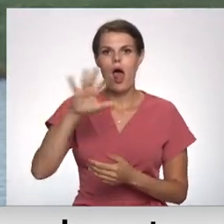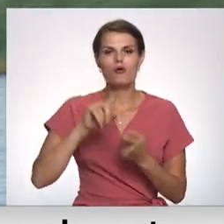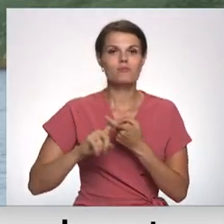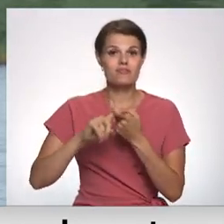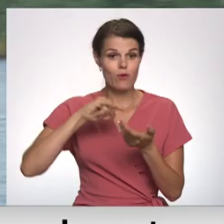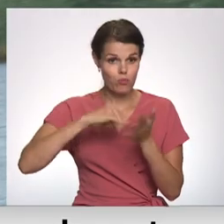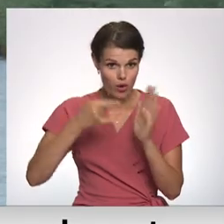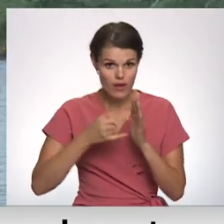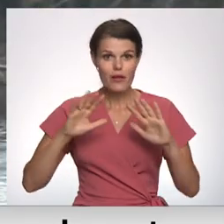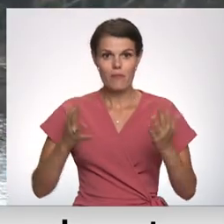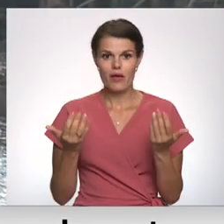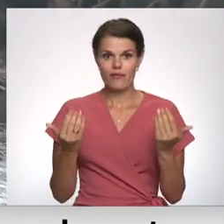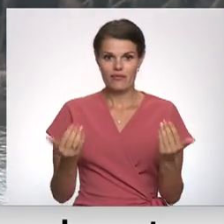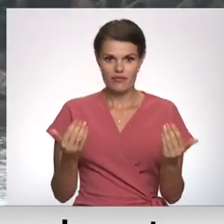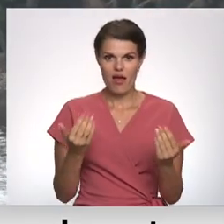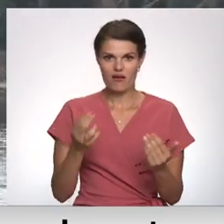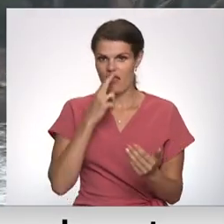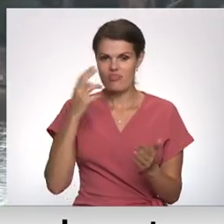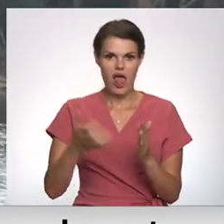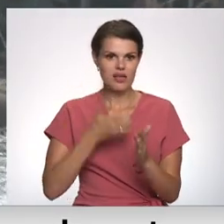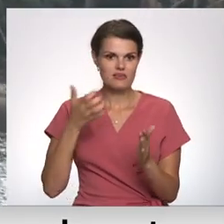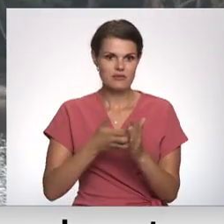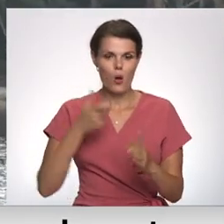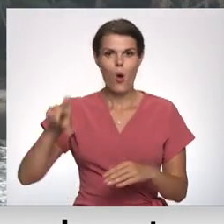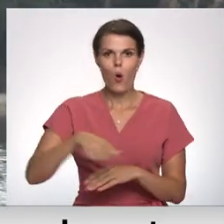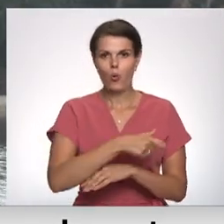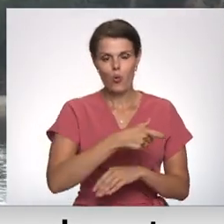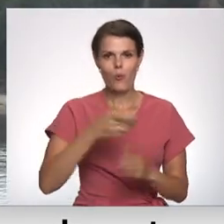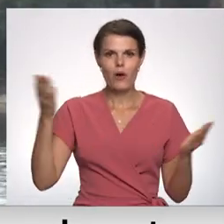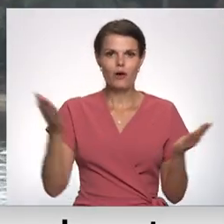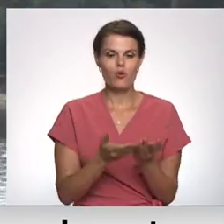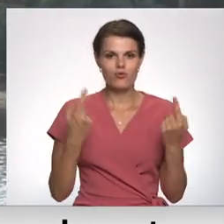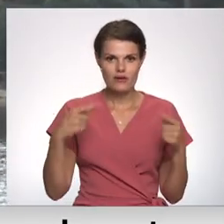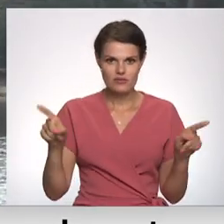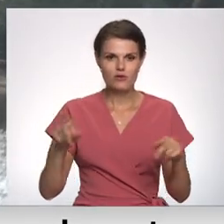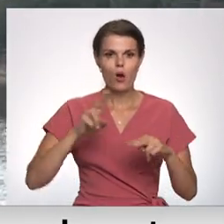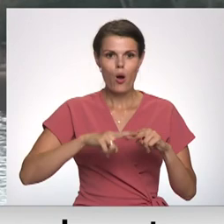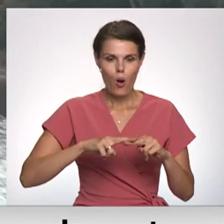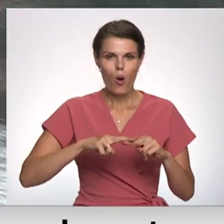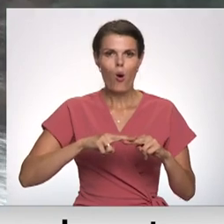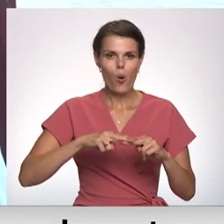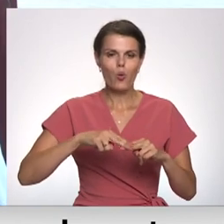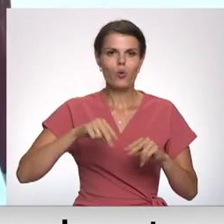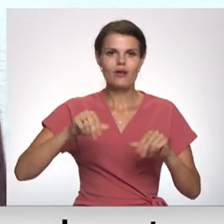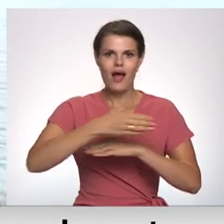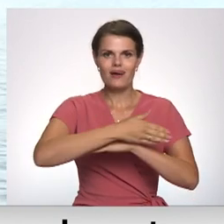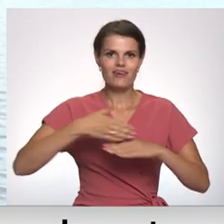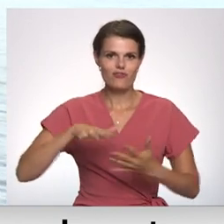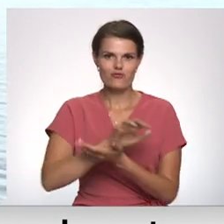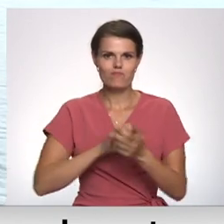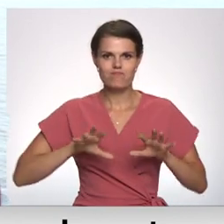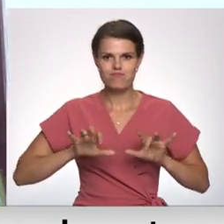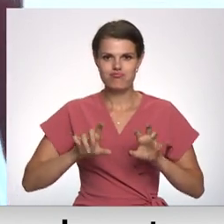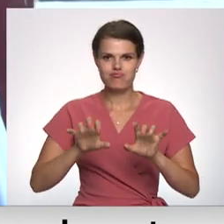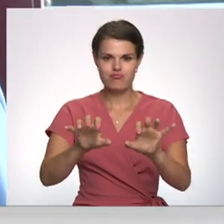finansētā projektā, bet tagad netiek izmantots. Upe ir mainījusi gultni un krastu grauž erozija. Papildus